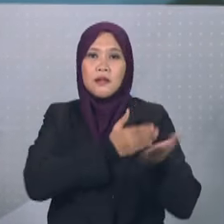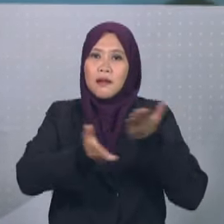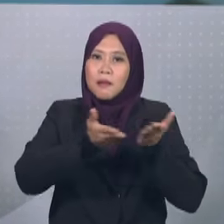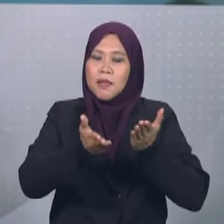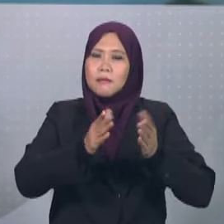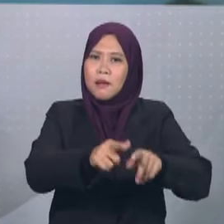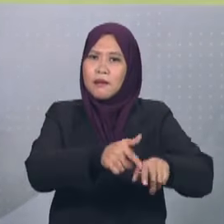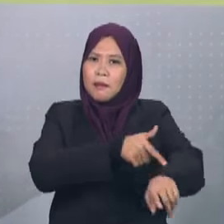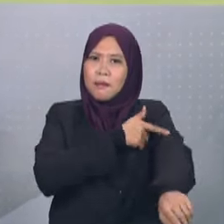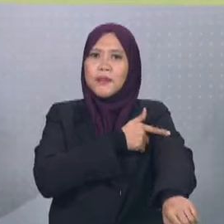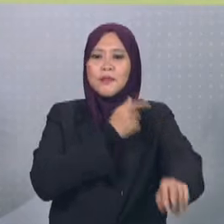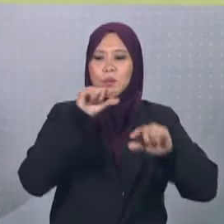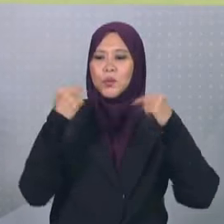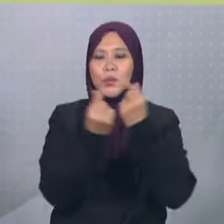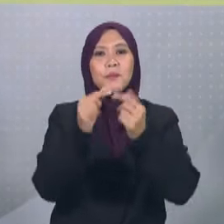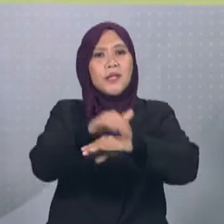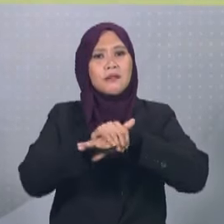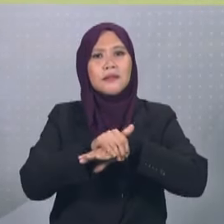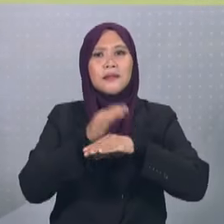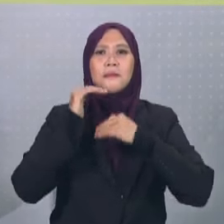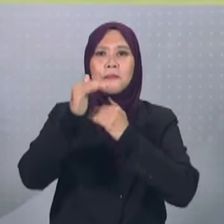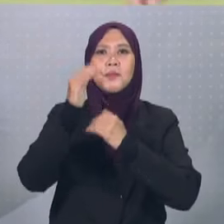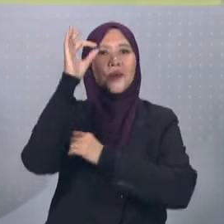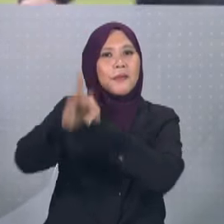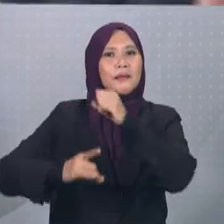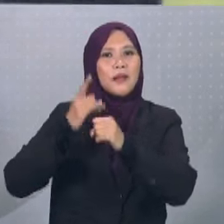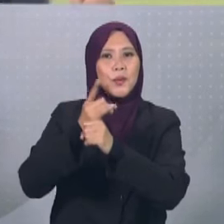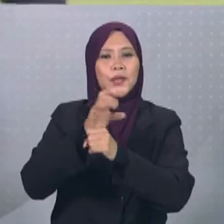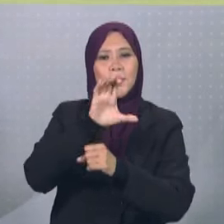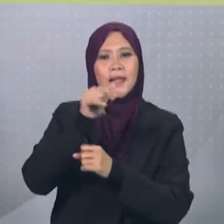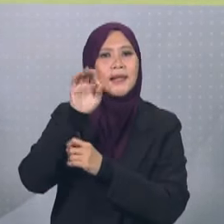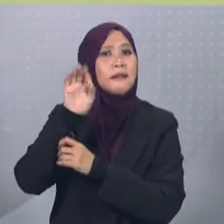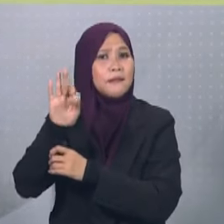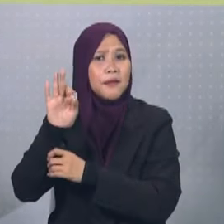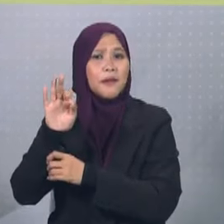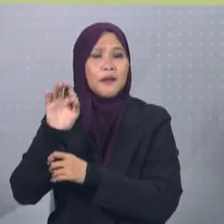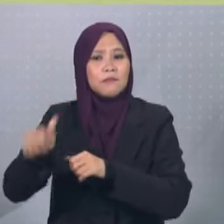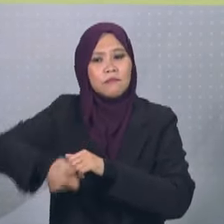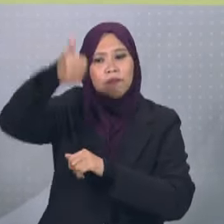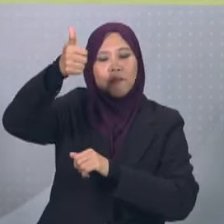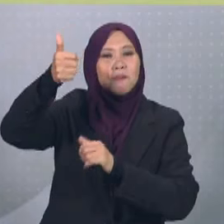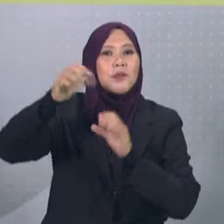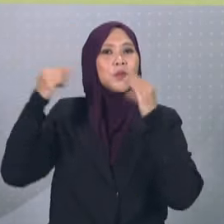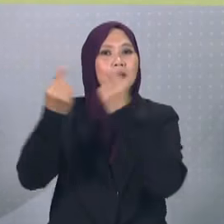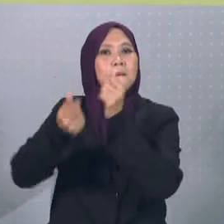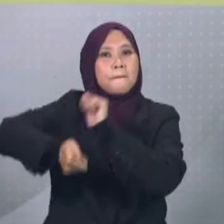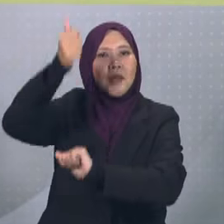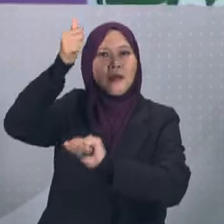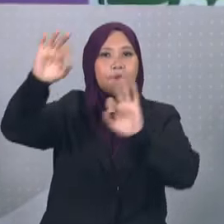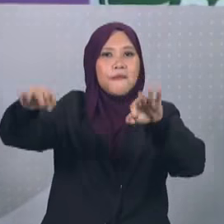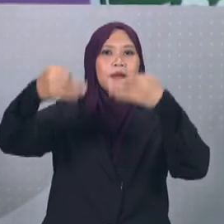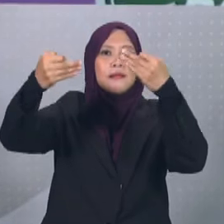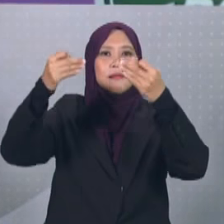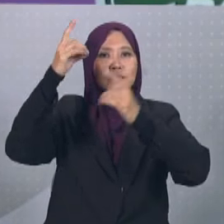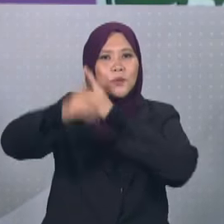paling lama untuk pasukan England melepasi tempoh 8 tahun Cliff Woodward yang menerajui pasukan yang memenangi final